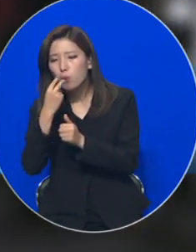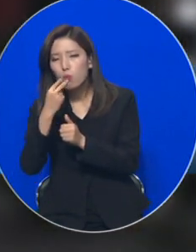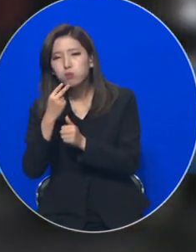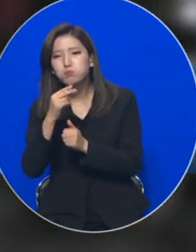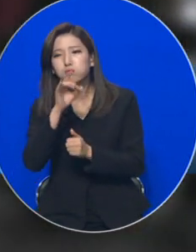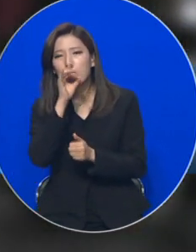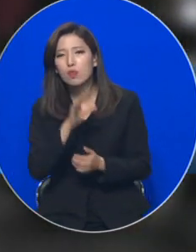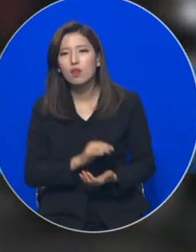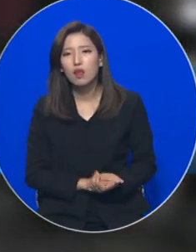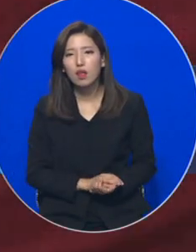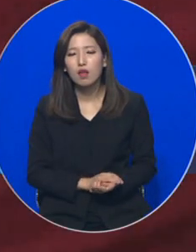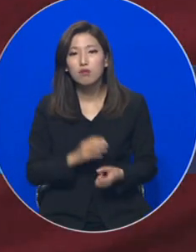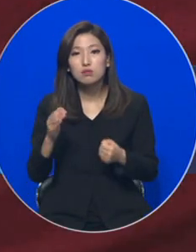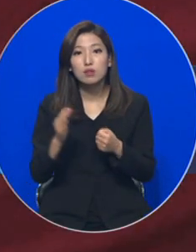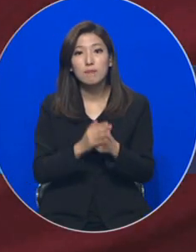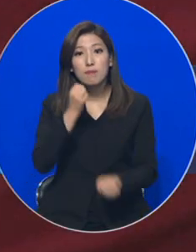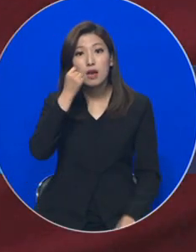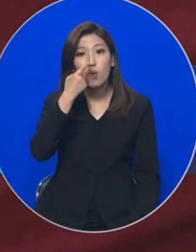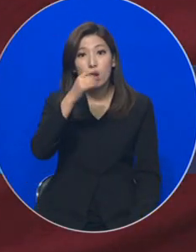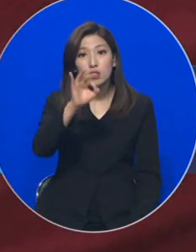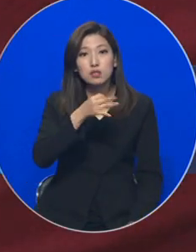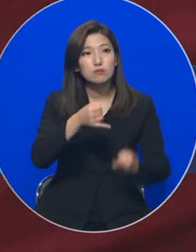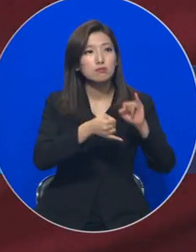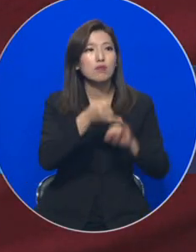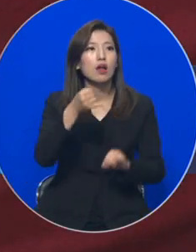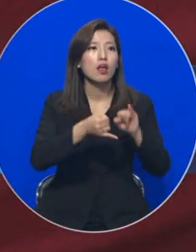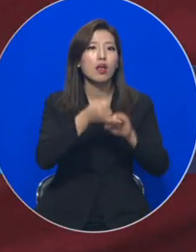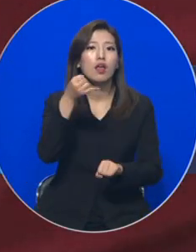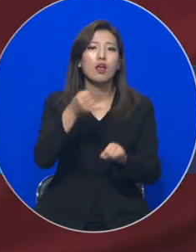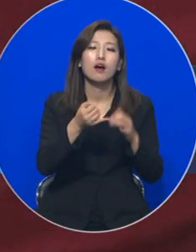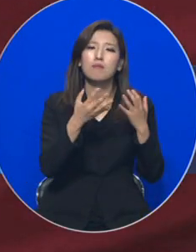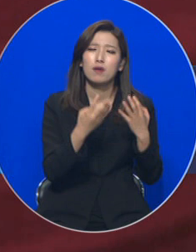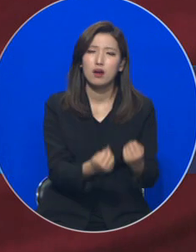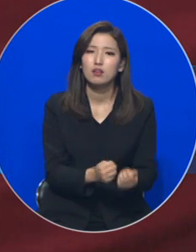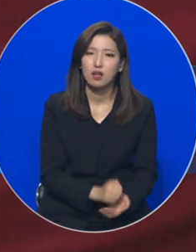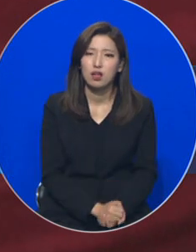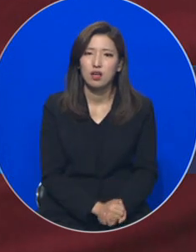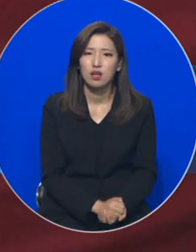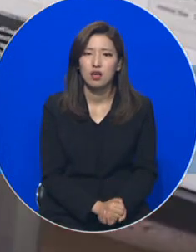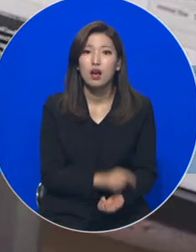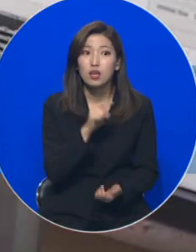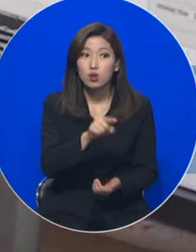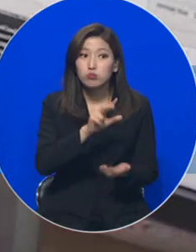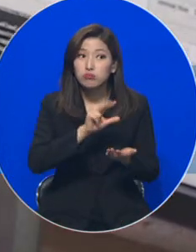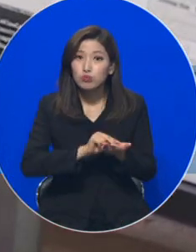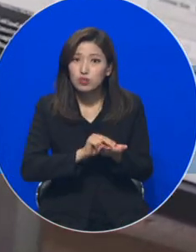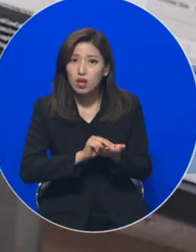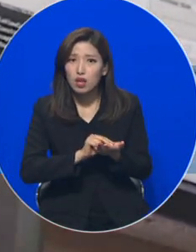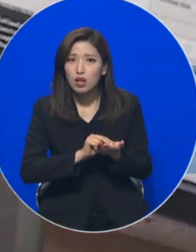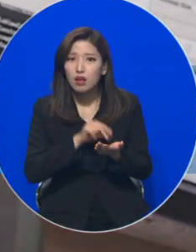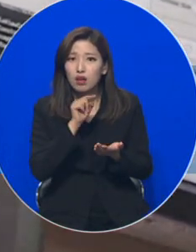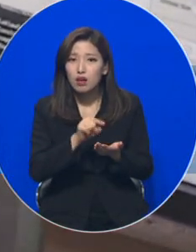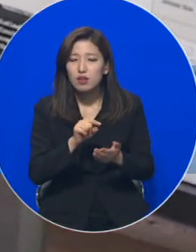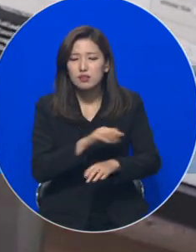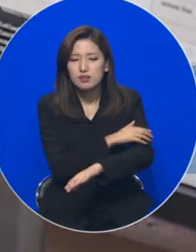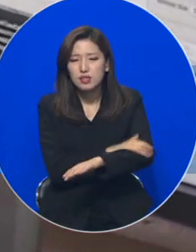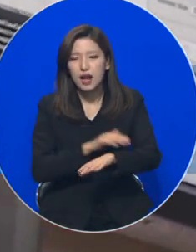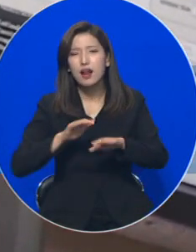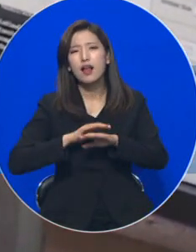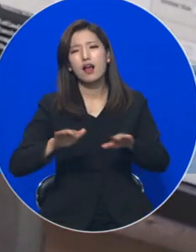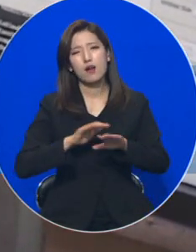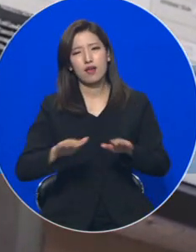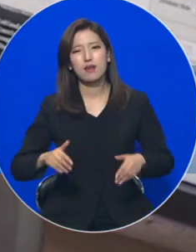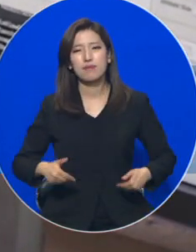문제도 빈번한 상황. 이에 따라 이번 합의의 핵심은 이 같은 플랫폼 노동의 문제를 노사가 자율적으로 규범을